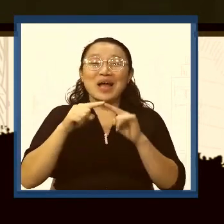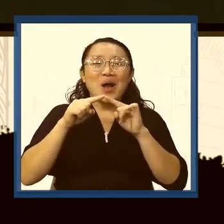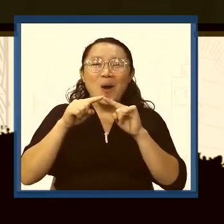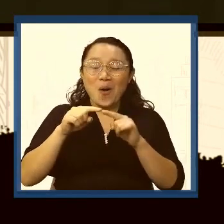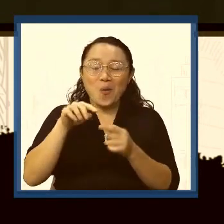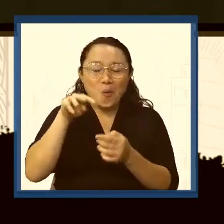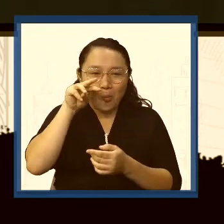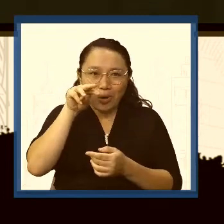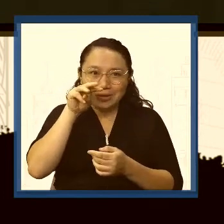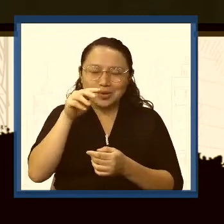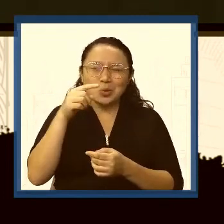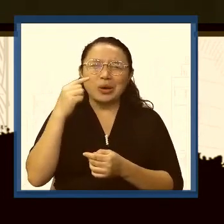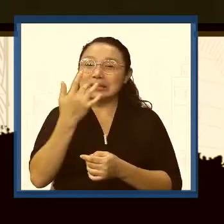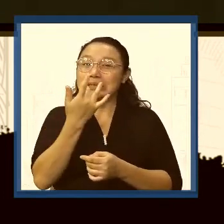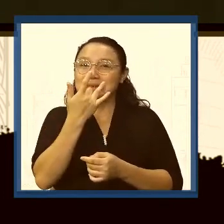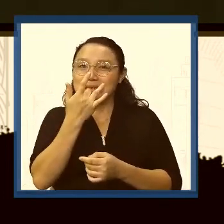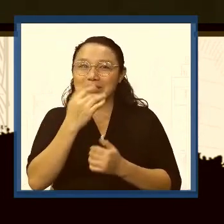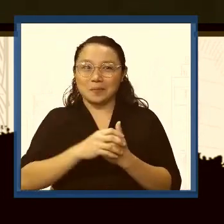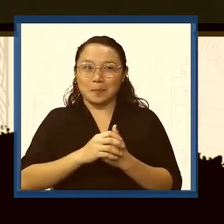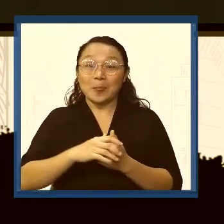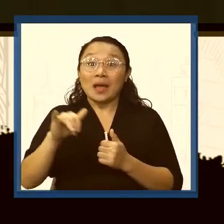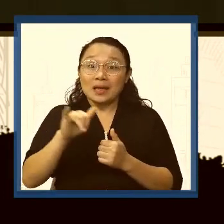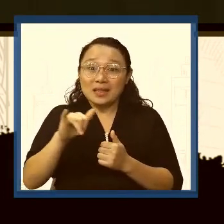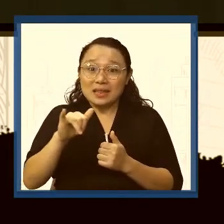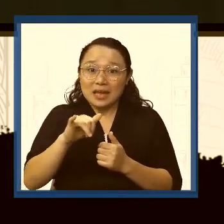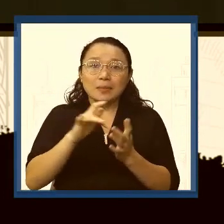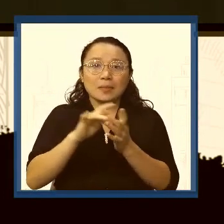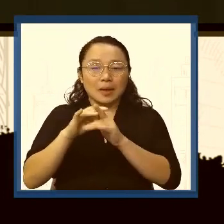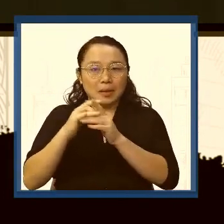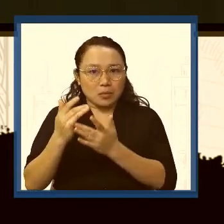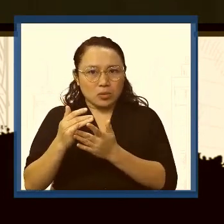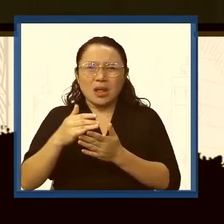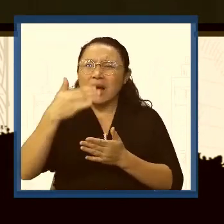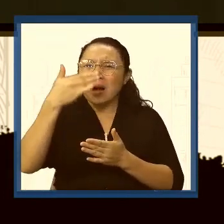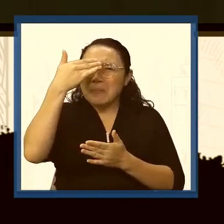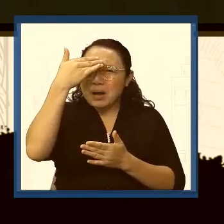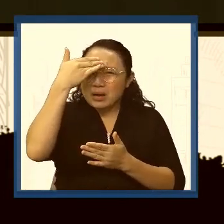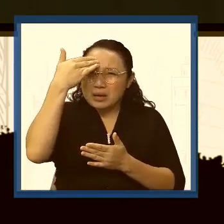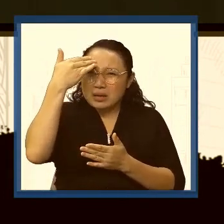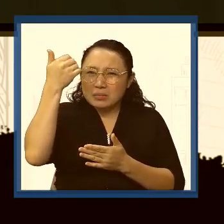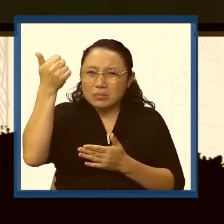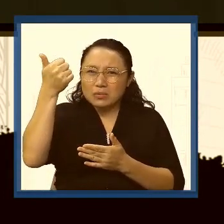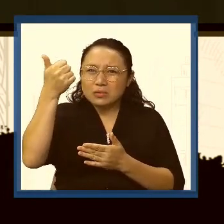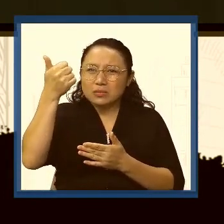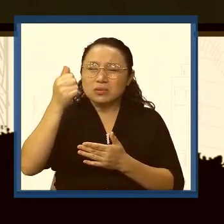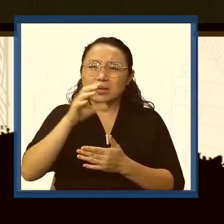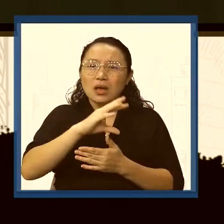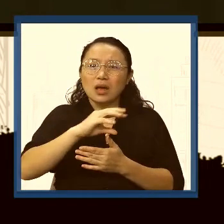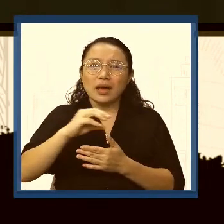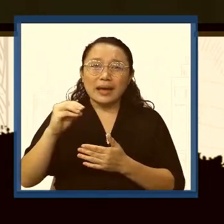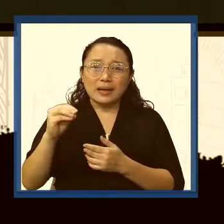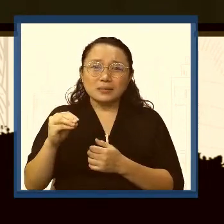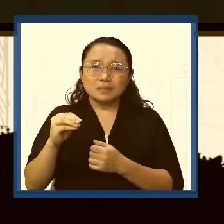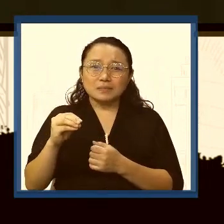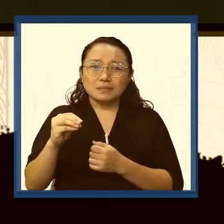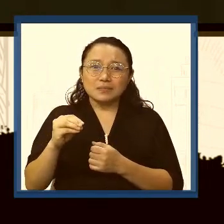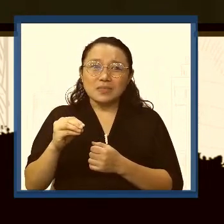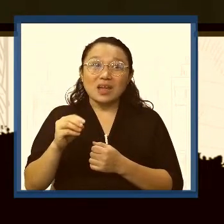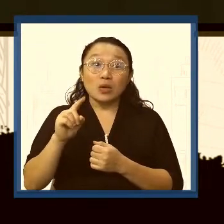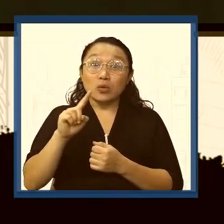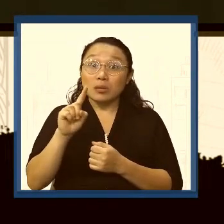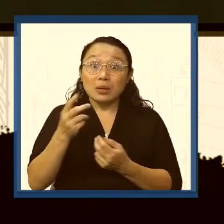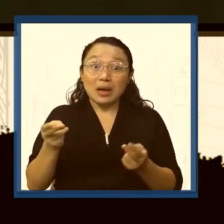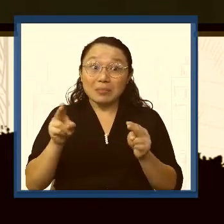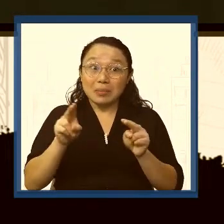makaisunan, sumalapas bilang kasulatan, nga dili na siya kahinumdom, o niya ang maungat, mahitabo sa